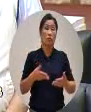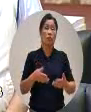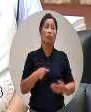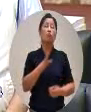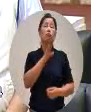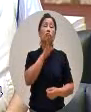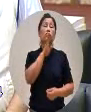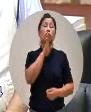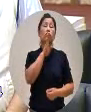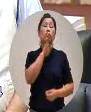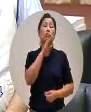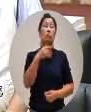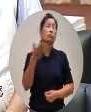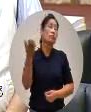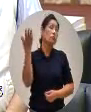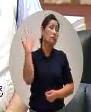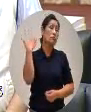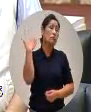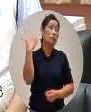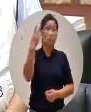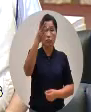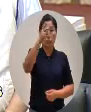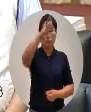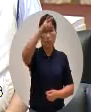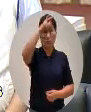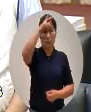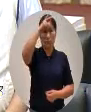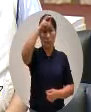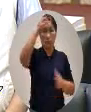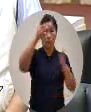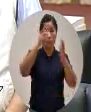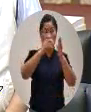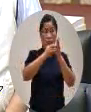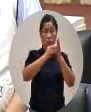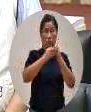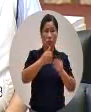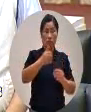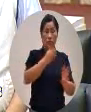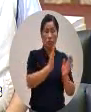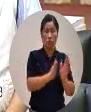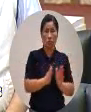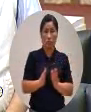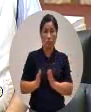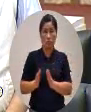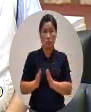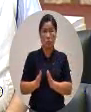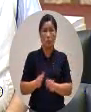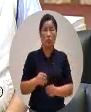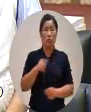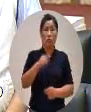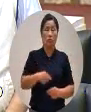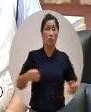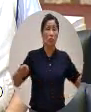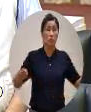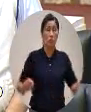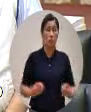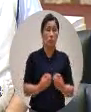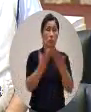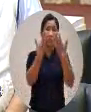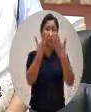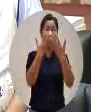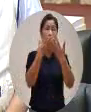是我們的當時警察局來做處理因為這是發生於這個